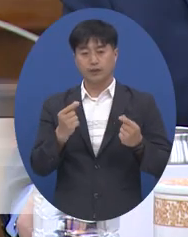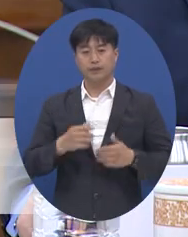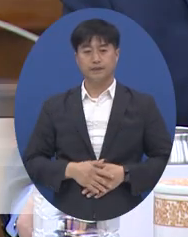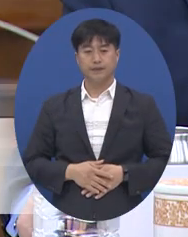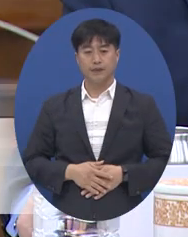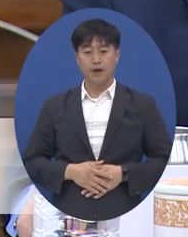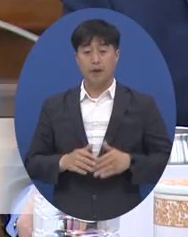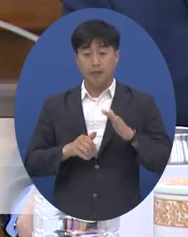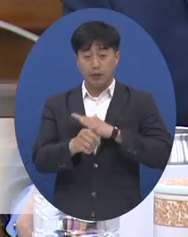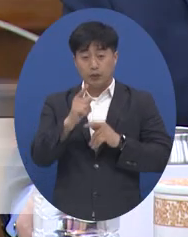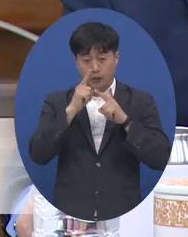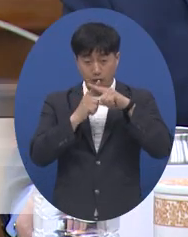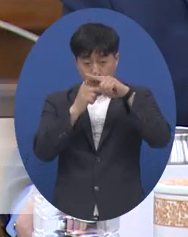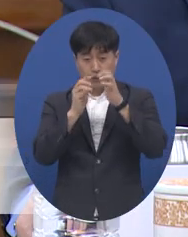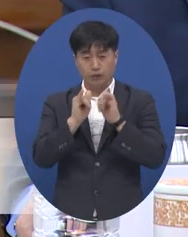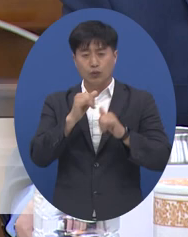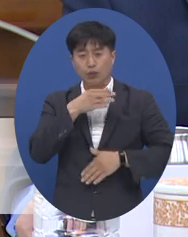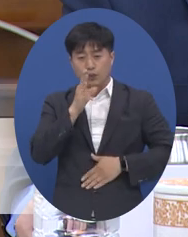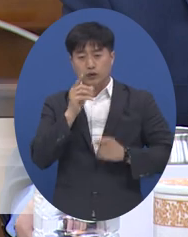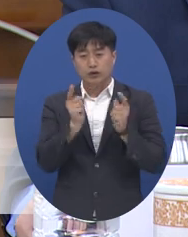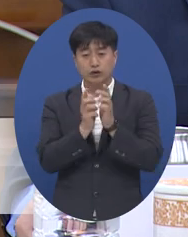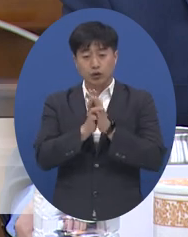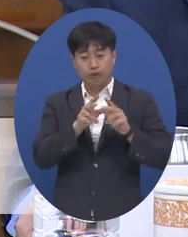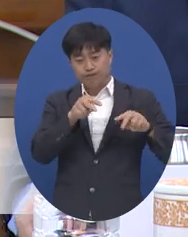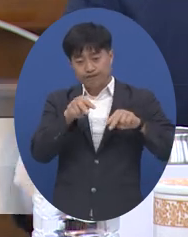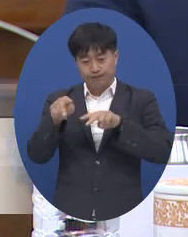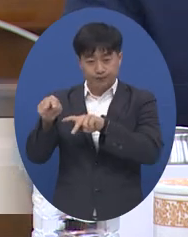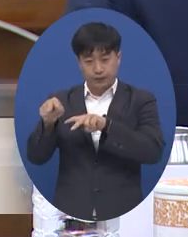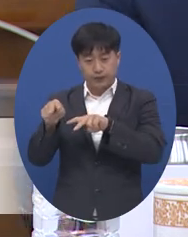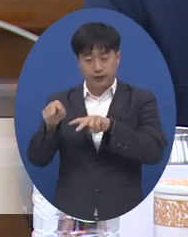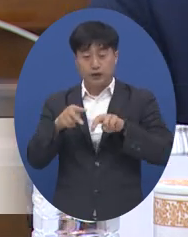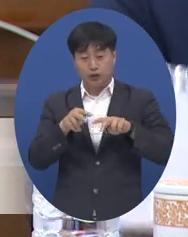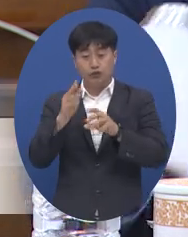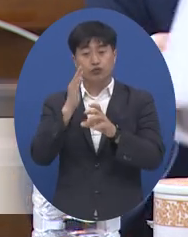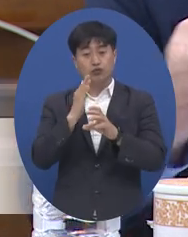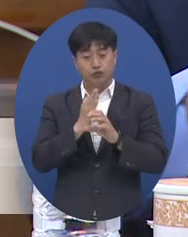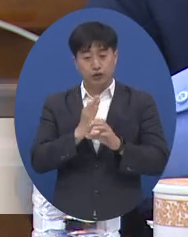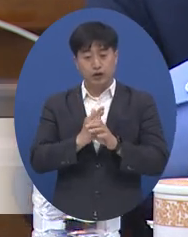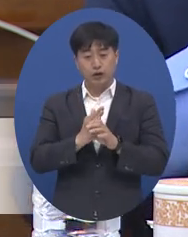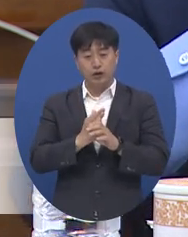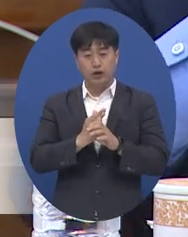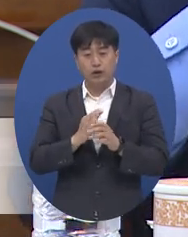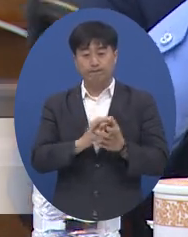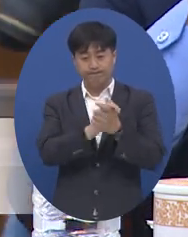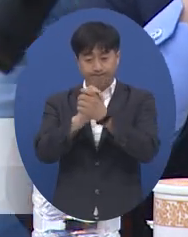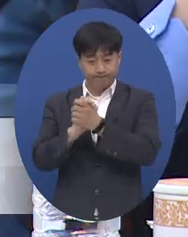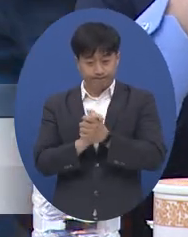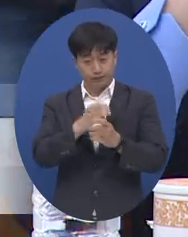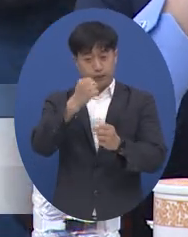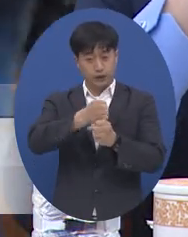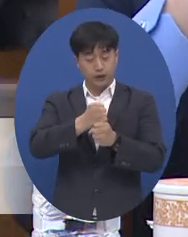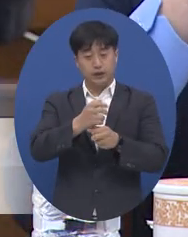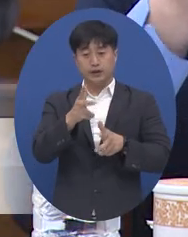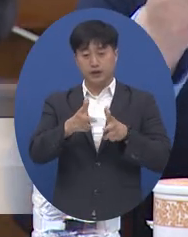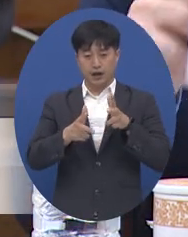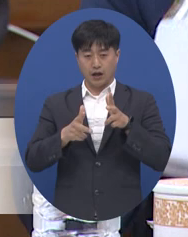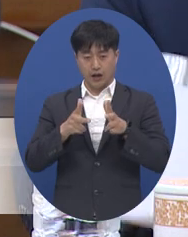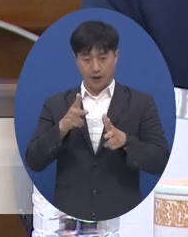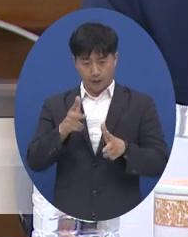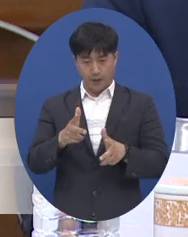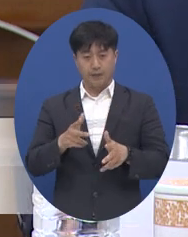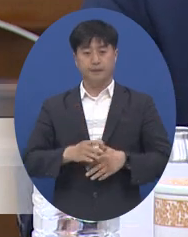가 노인 분들을 직접 산책도 시키고 산책을 시키는 과정에서 커뮤니티 형성도 하게 하고 하는